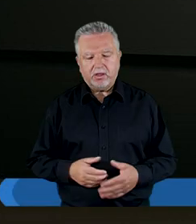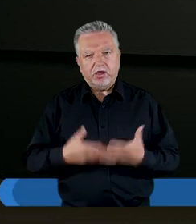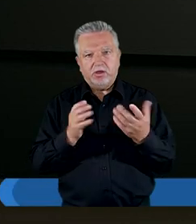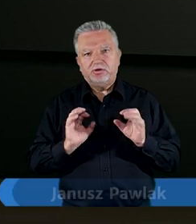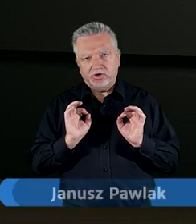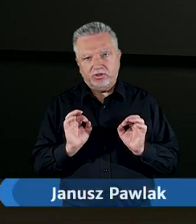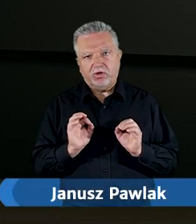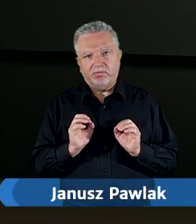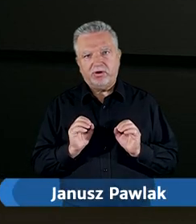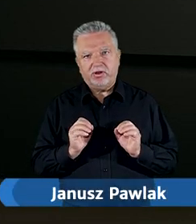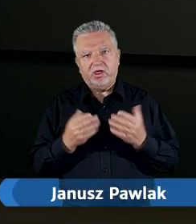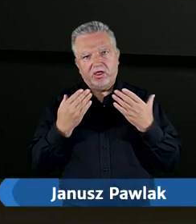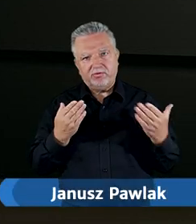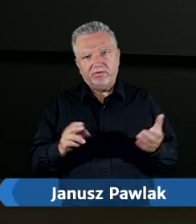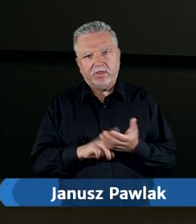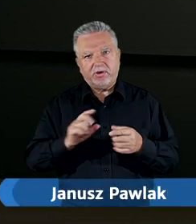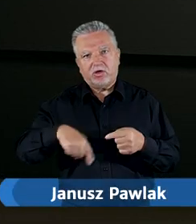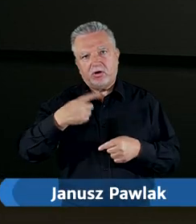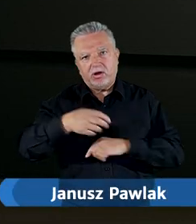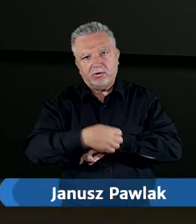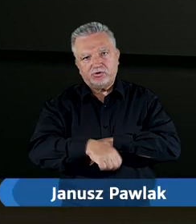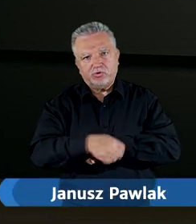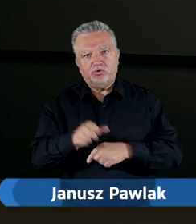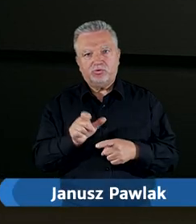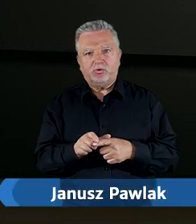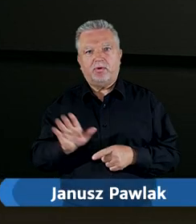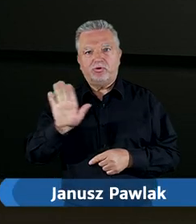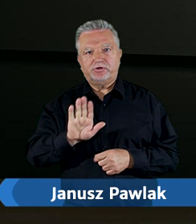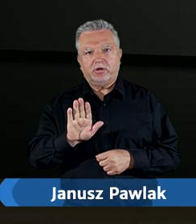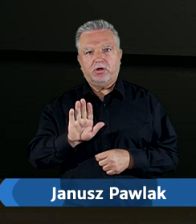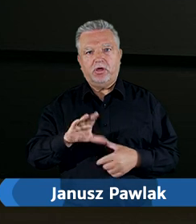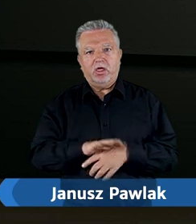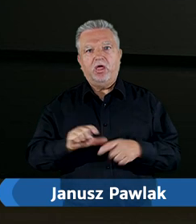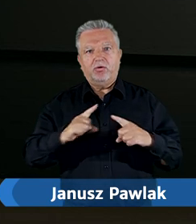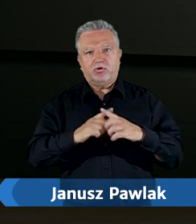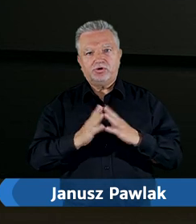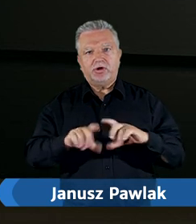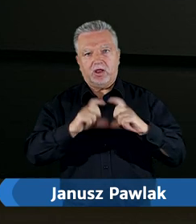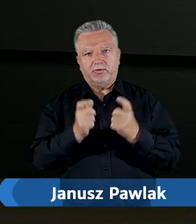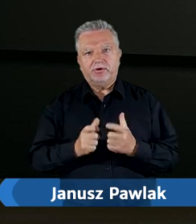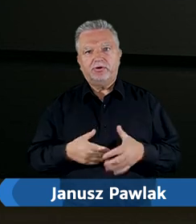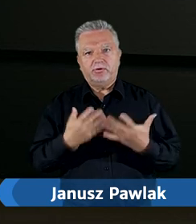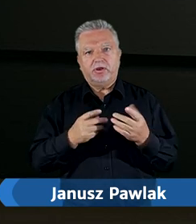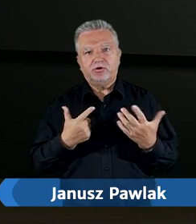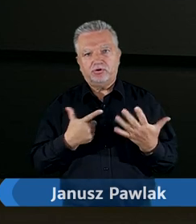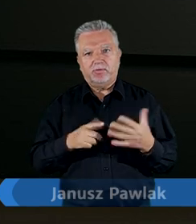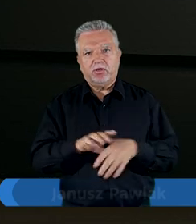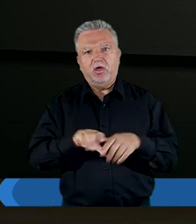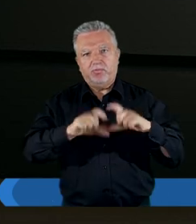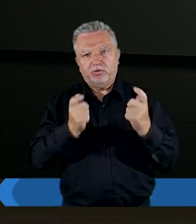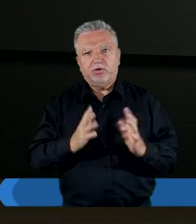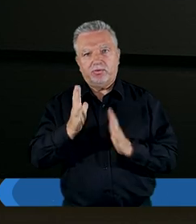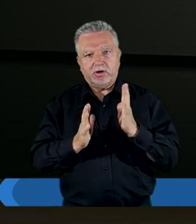Dzień dobry, witam na kolejnym studium Słowa Bożego w Kościele Adwentystów Dnia Siódmego w Podkowie